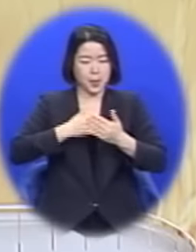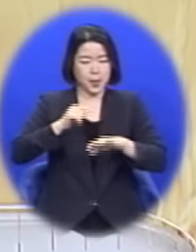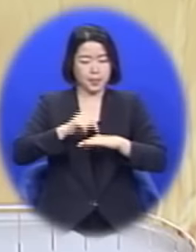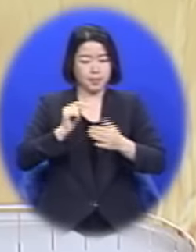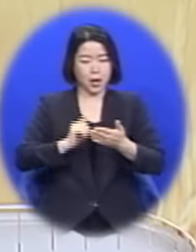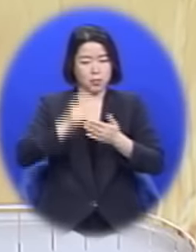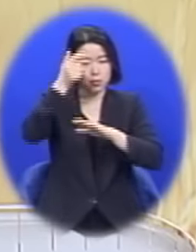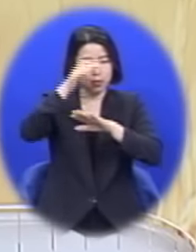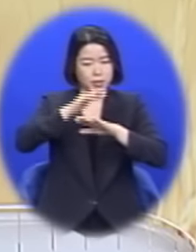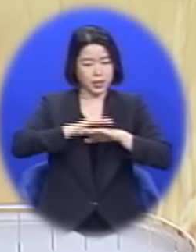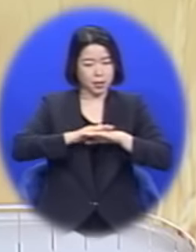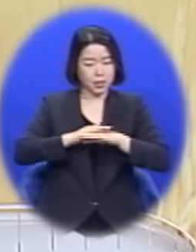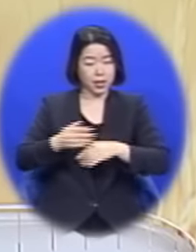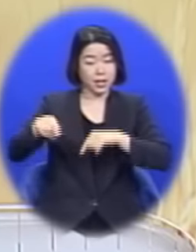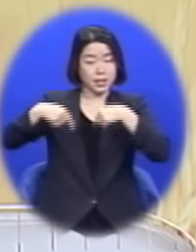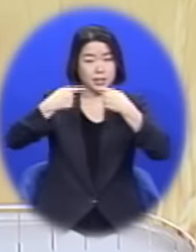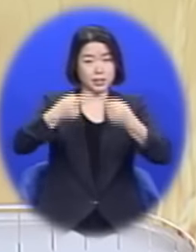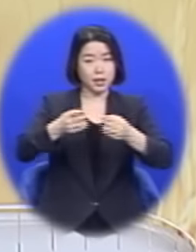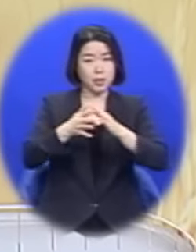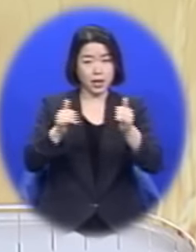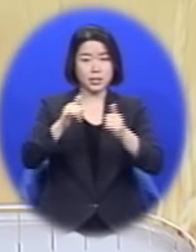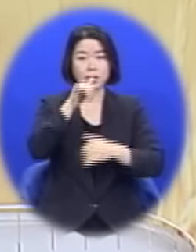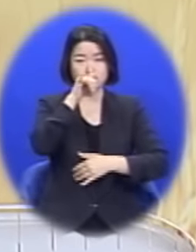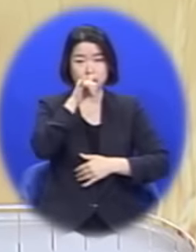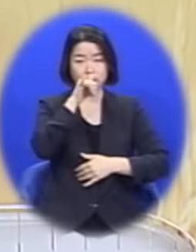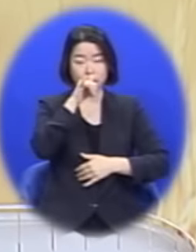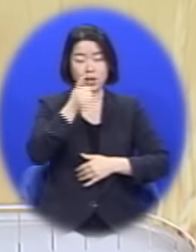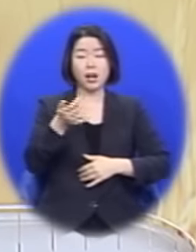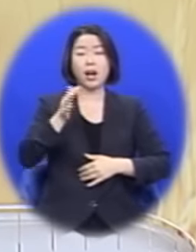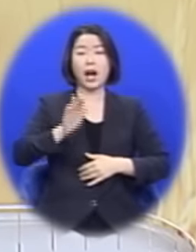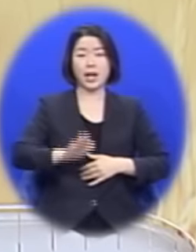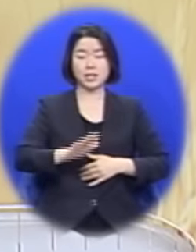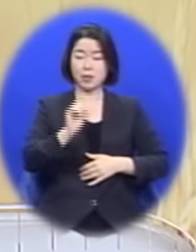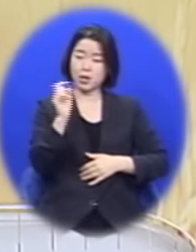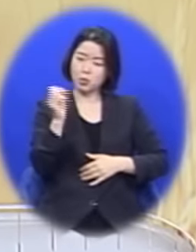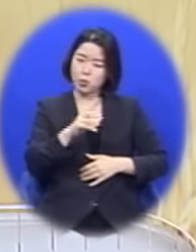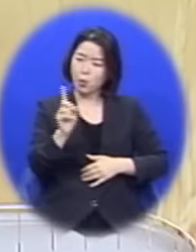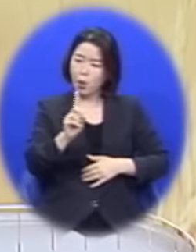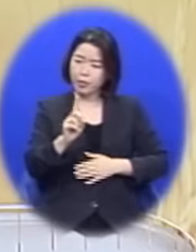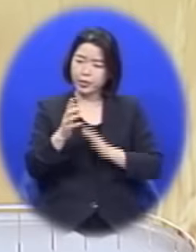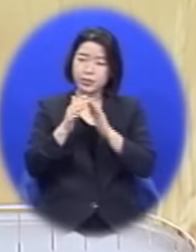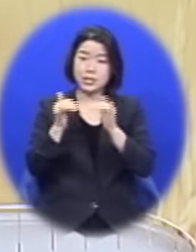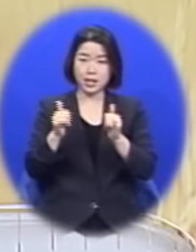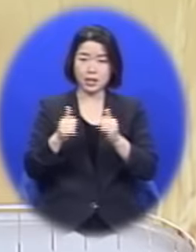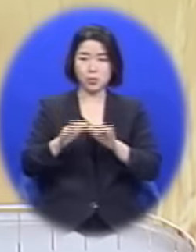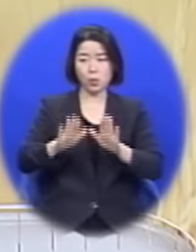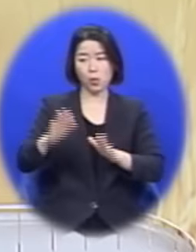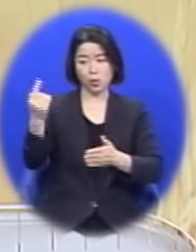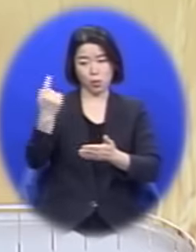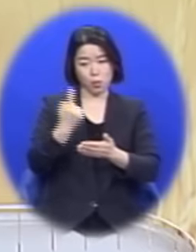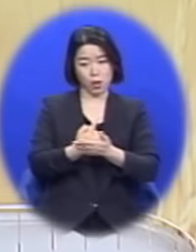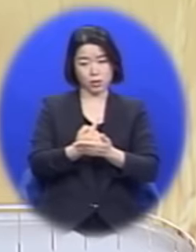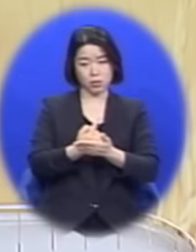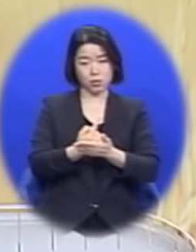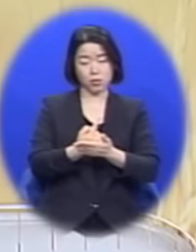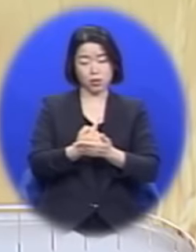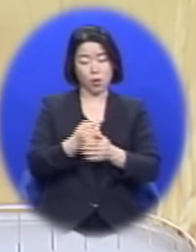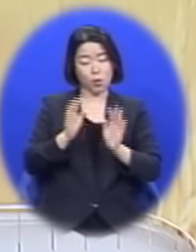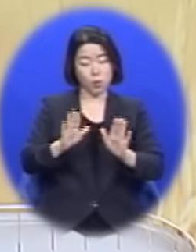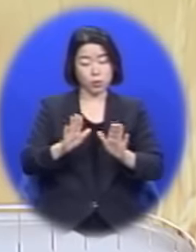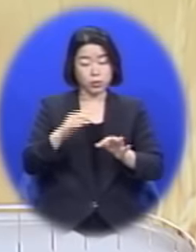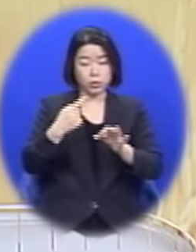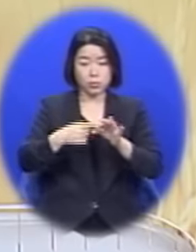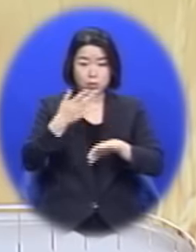참여한 분들도 계실 겁니다. 그러나 또 어떤 분은 오늘 오셔서 오늘이 맥주 감사